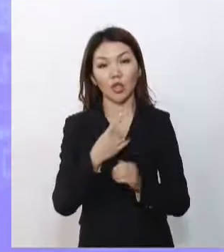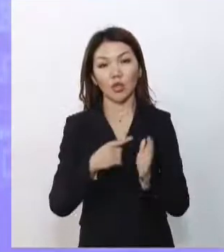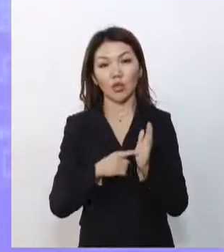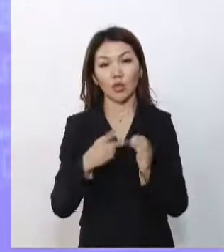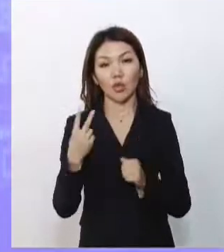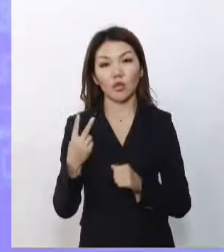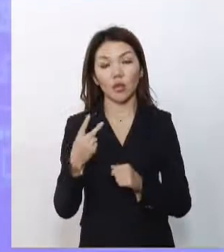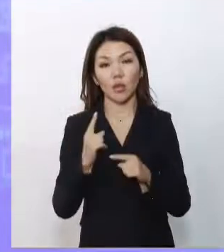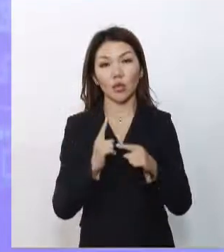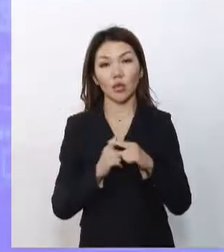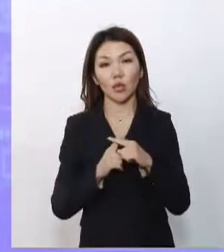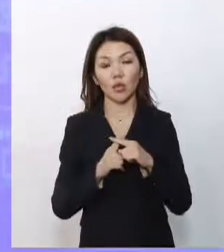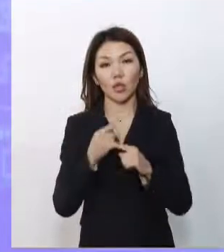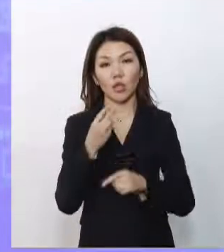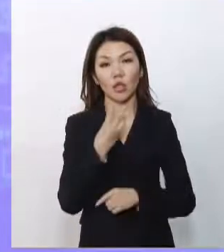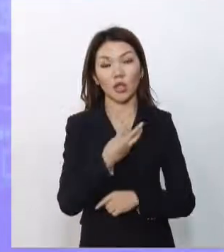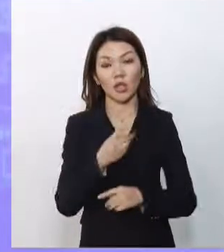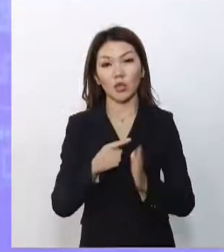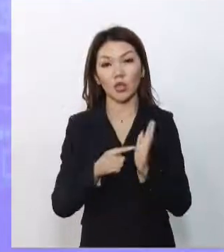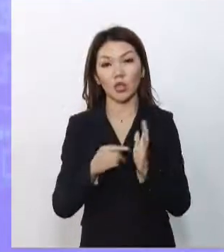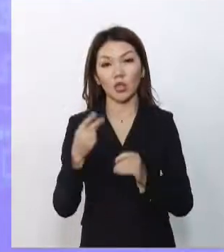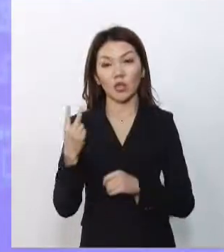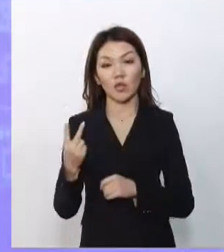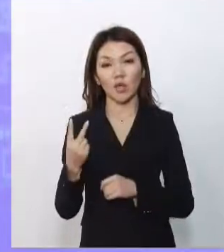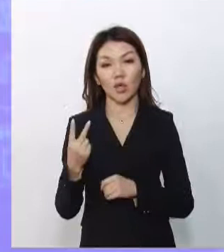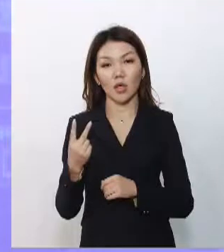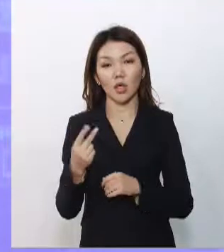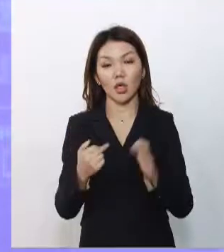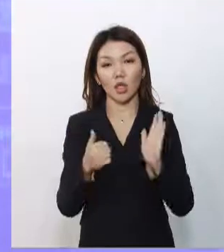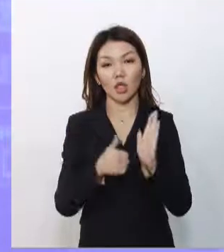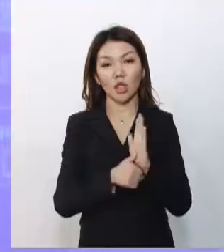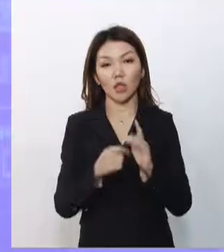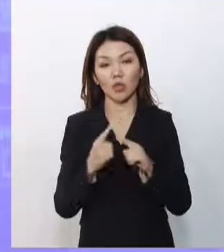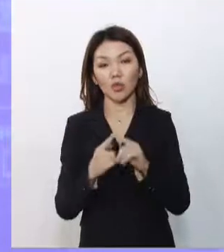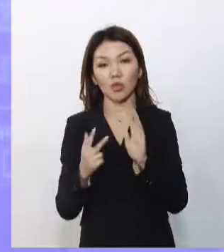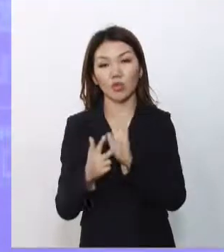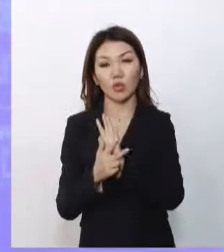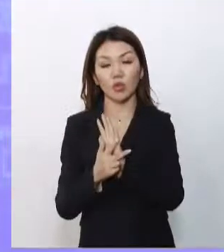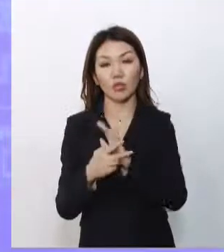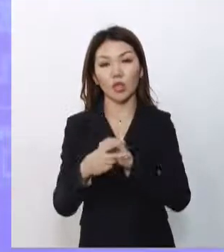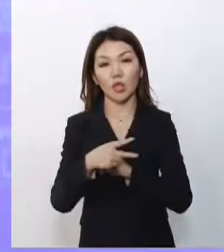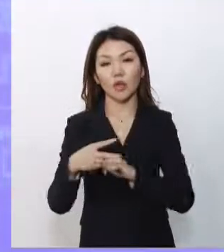2 плюс 3 умножить на 2. То есть 6 плюс 8 равно